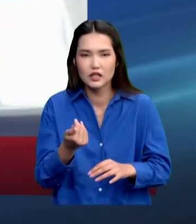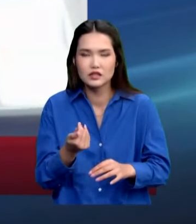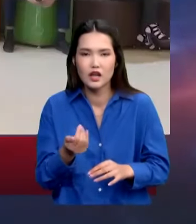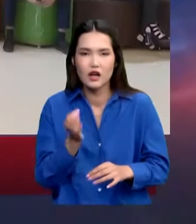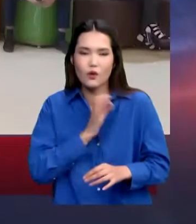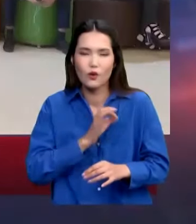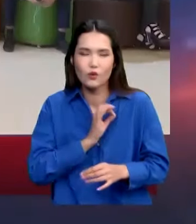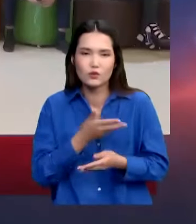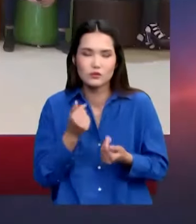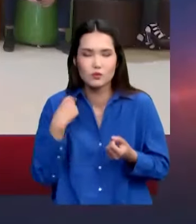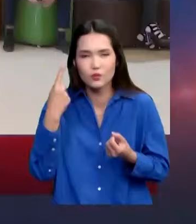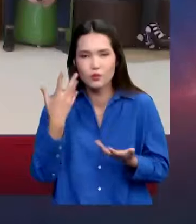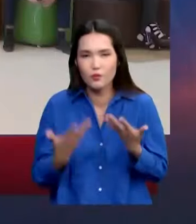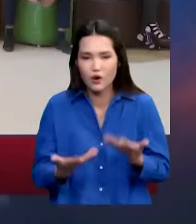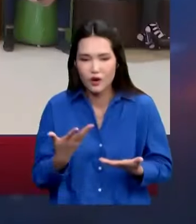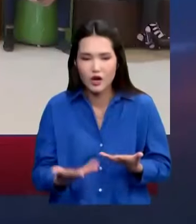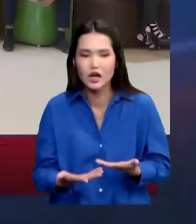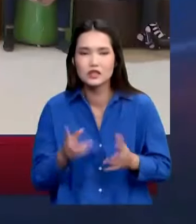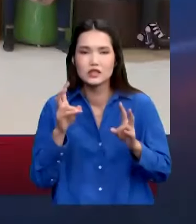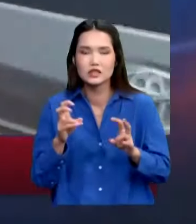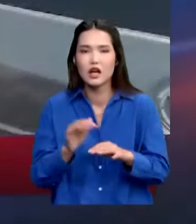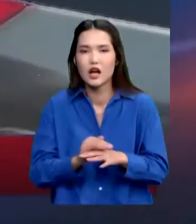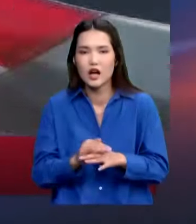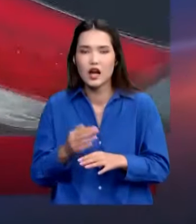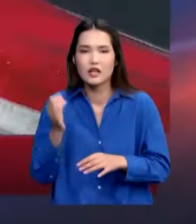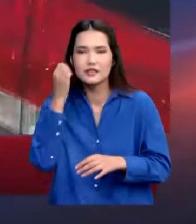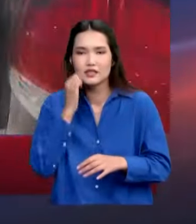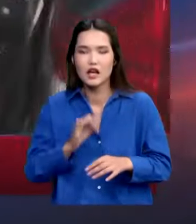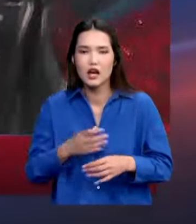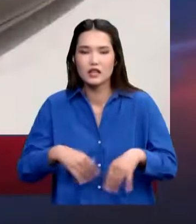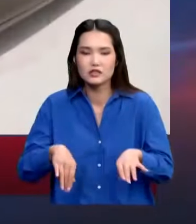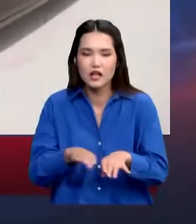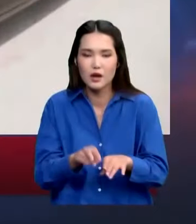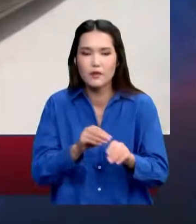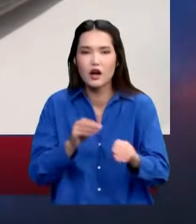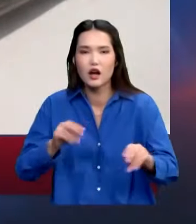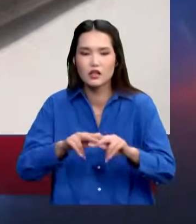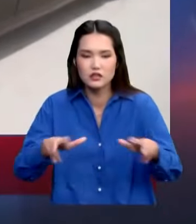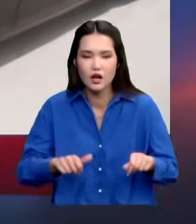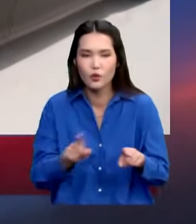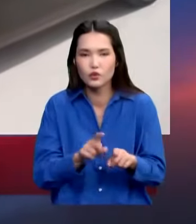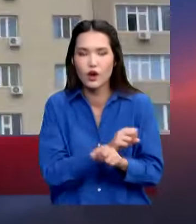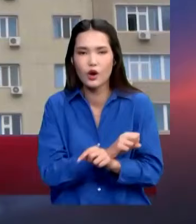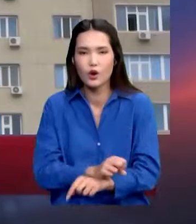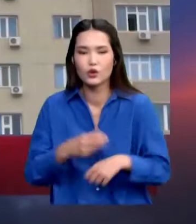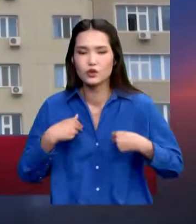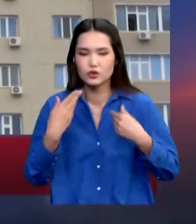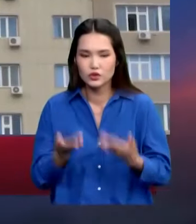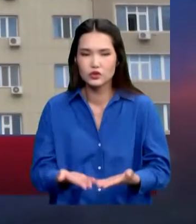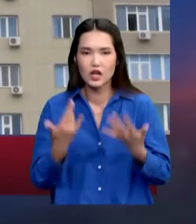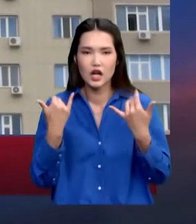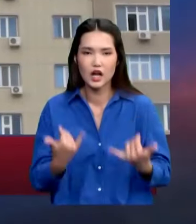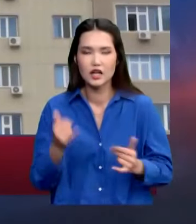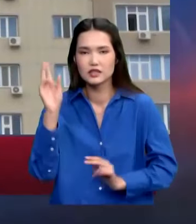сияқты. Сондай-ақ сенаторлар қарзы үшін жалғыз табыс көзі автокөлігін алғанды тоқтатуды ұсынды. Әрі